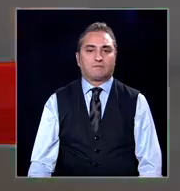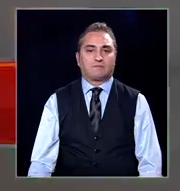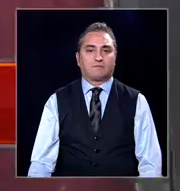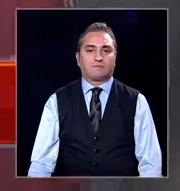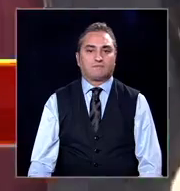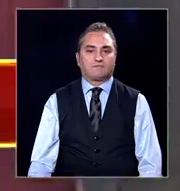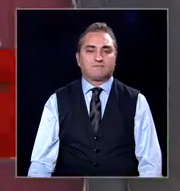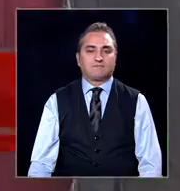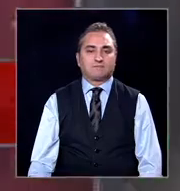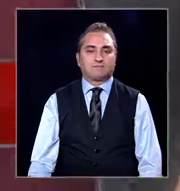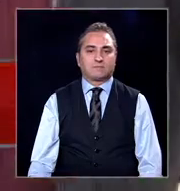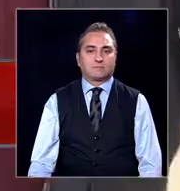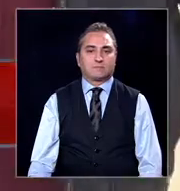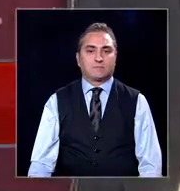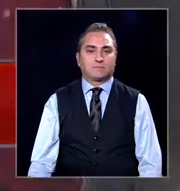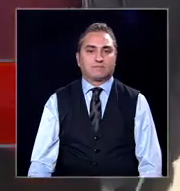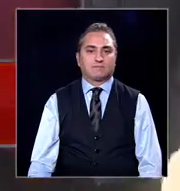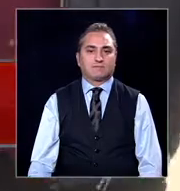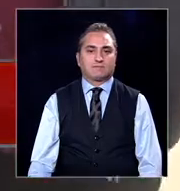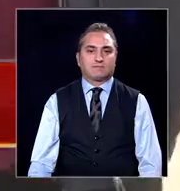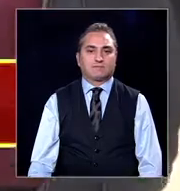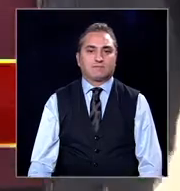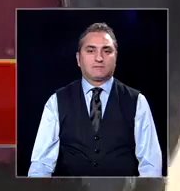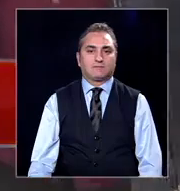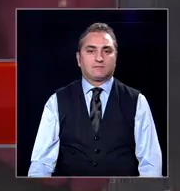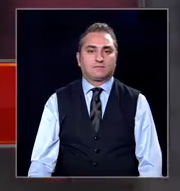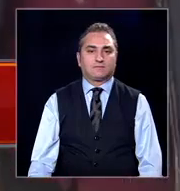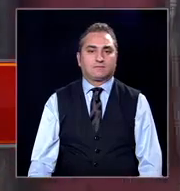yakalanması için? Hakkında cinsel istismar suçlaması var. Bir şey söyleyecek misin?